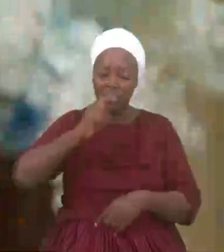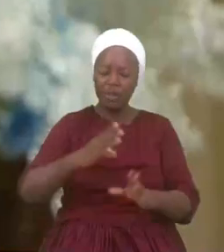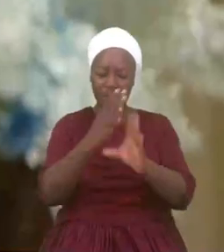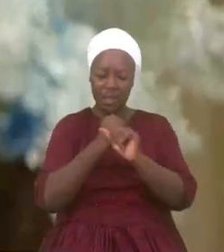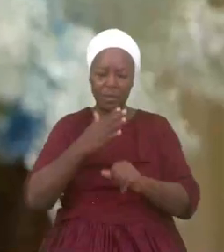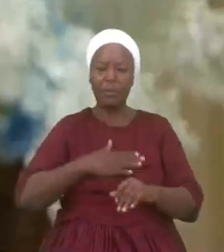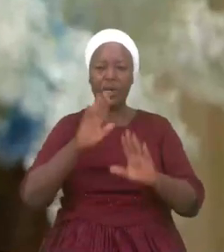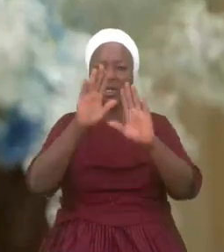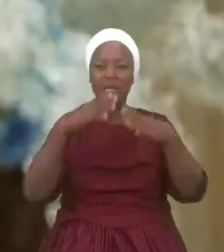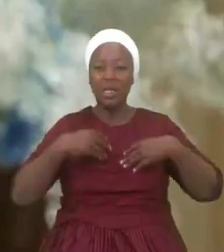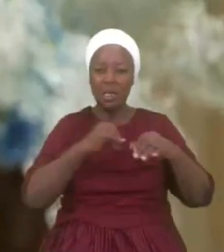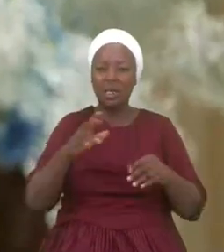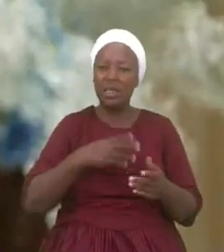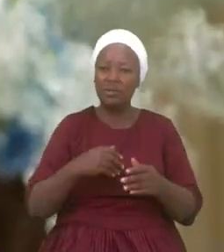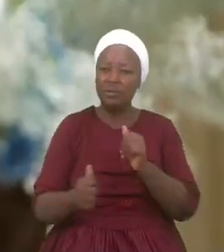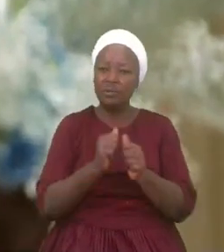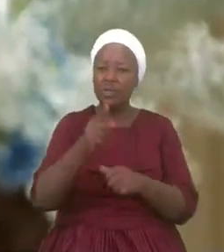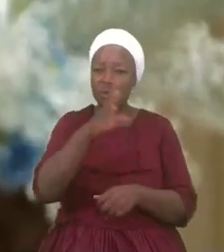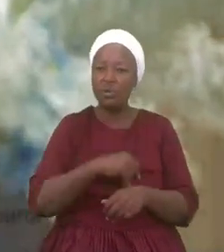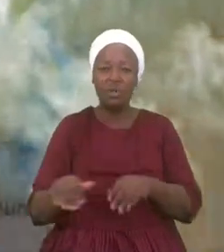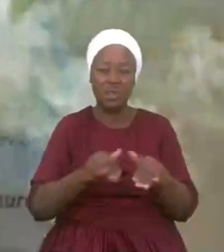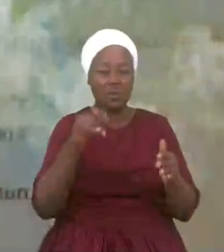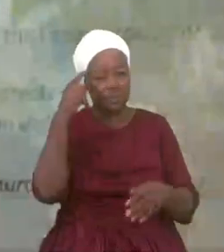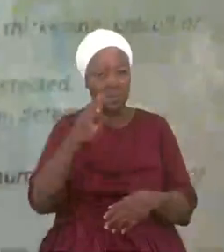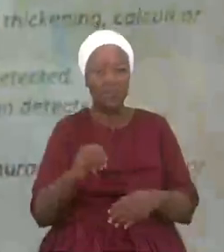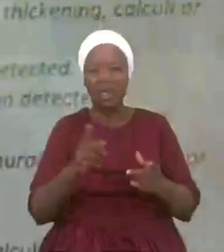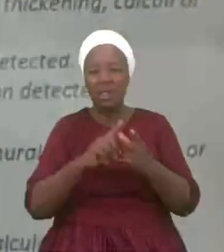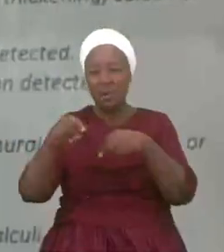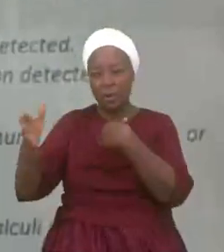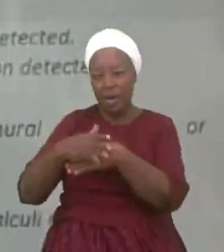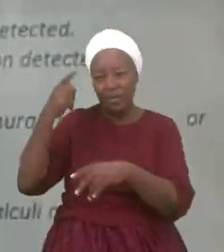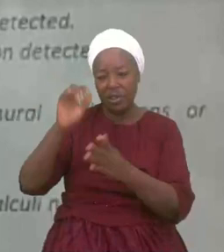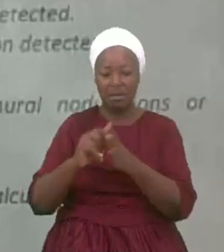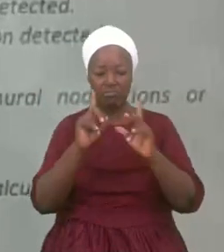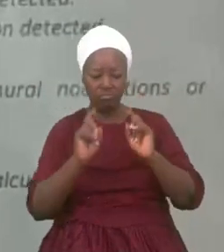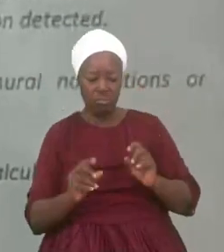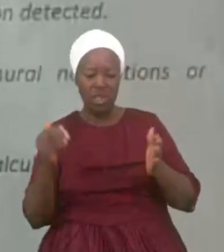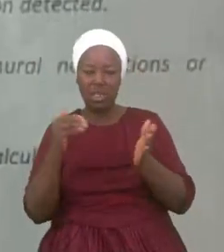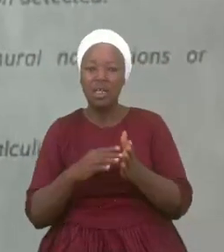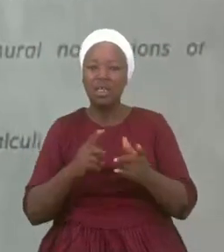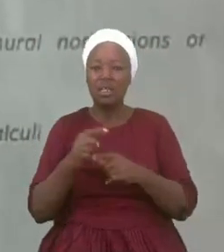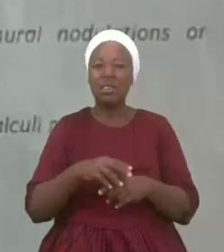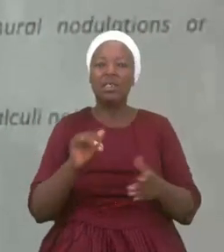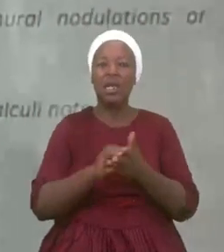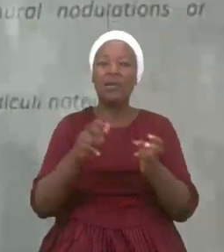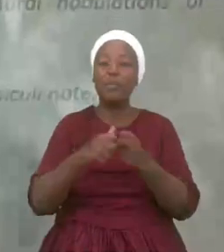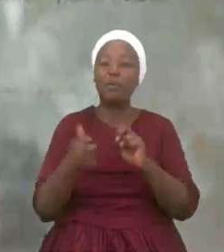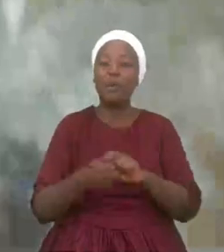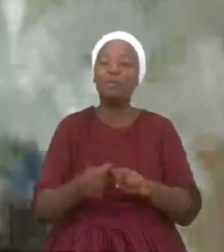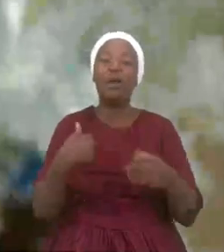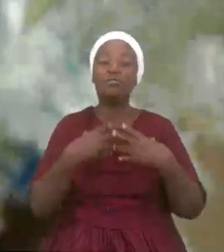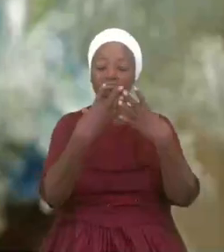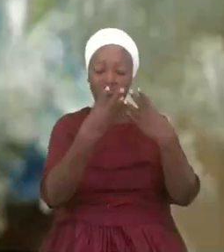aujourd'hui je dois recevoir mon guérison et Dieu m'a guéri alors que je suis retourné à l'hôpital